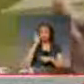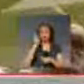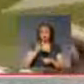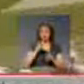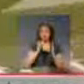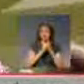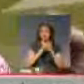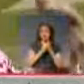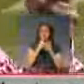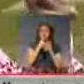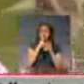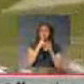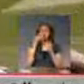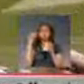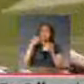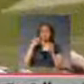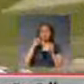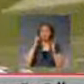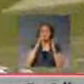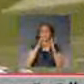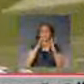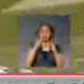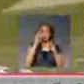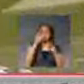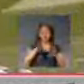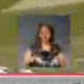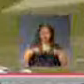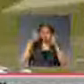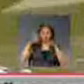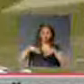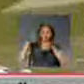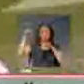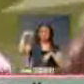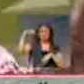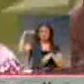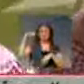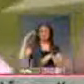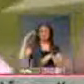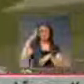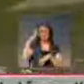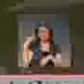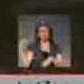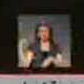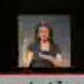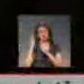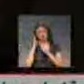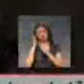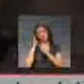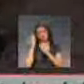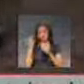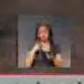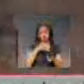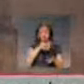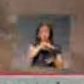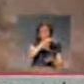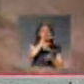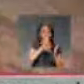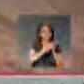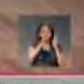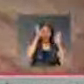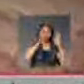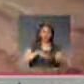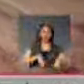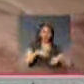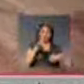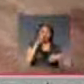دخلت بيتك ودخلت تحت السرير هتعمل ايه؟ الناس كلها بيوتها غرقانه صرف صحي، 5000 منزل عايشين